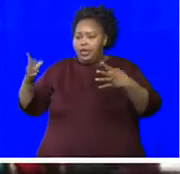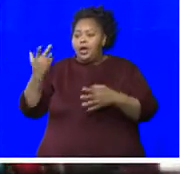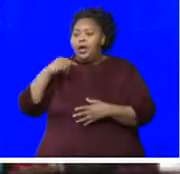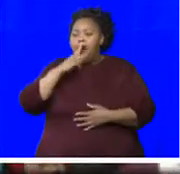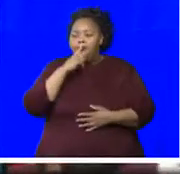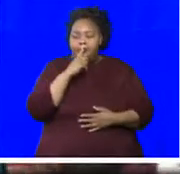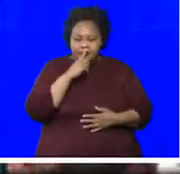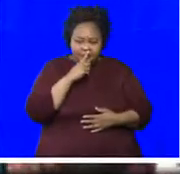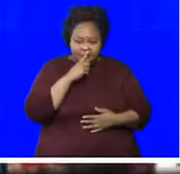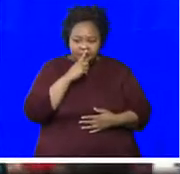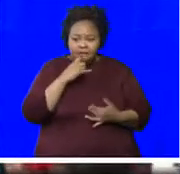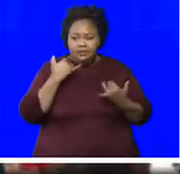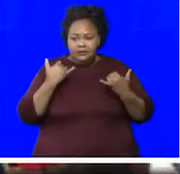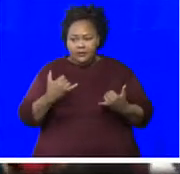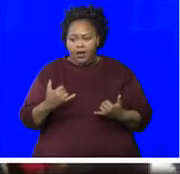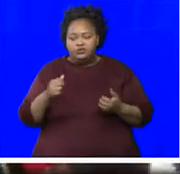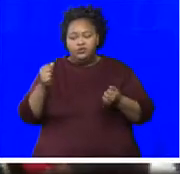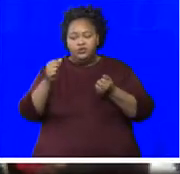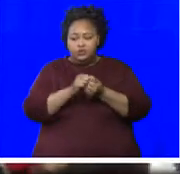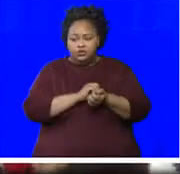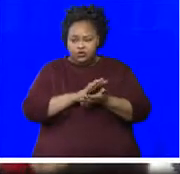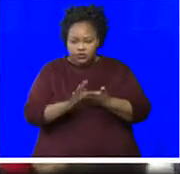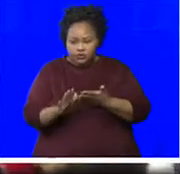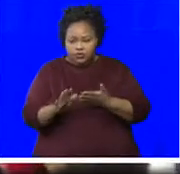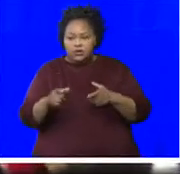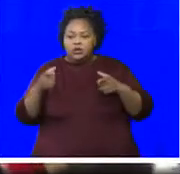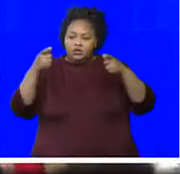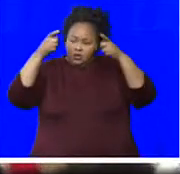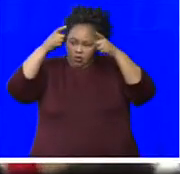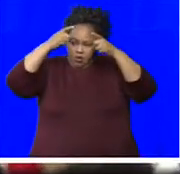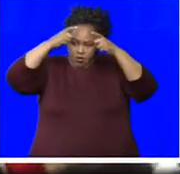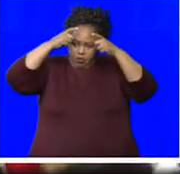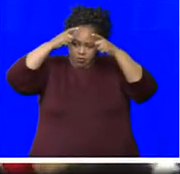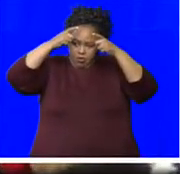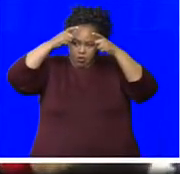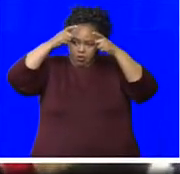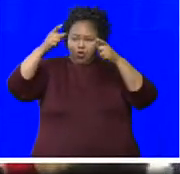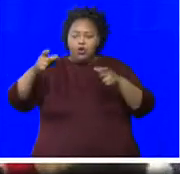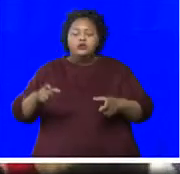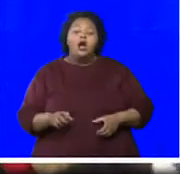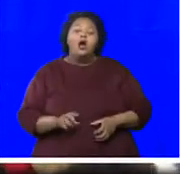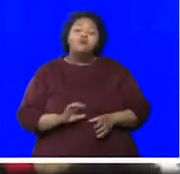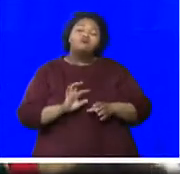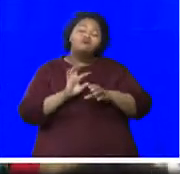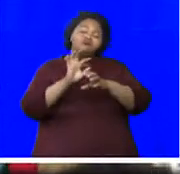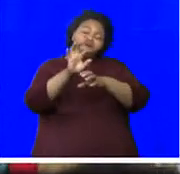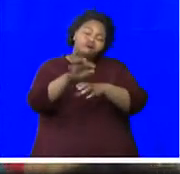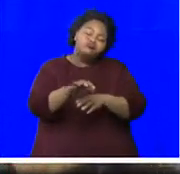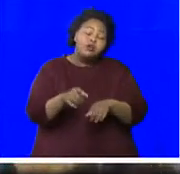uyonakala. Nesizathu sesingomo. Kwafa nemagede.